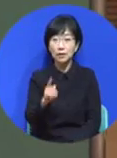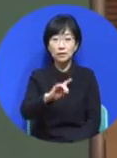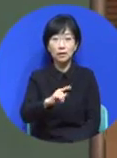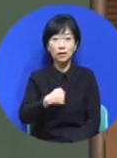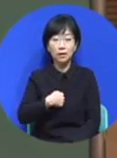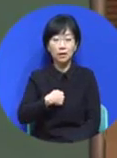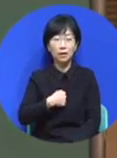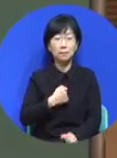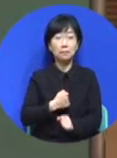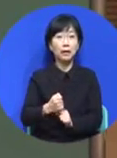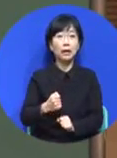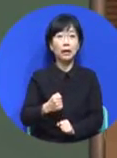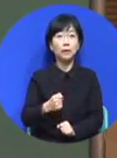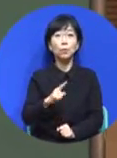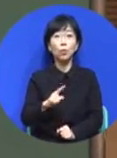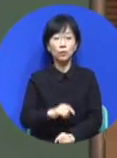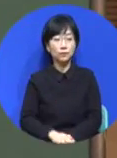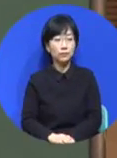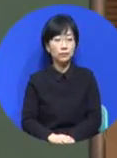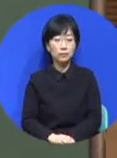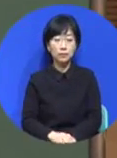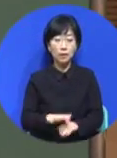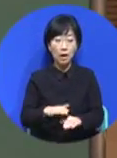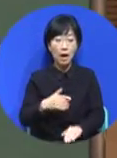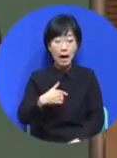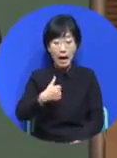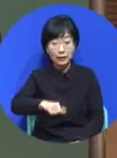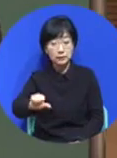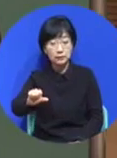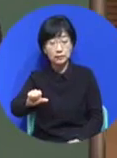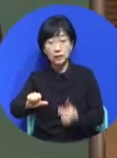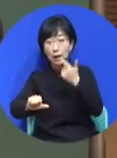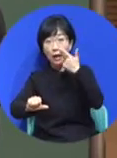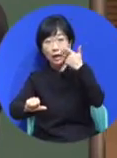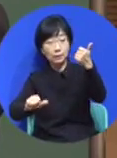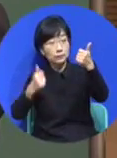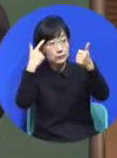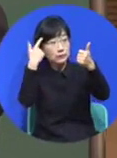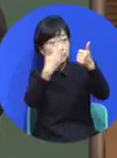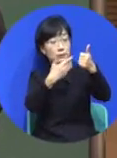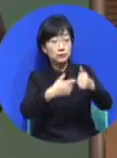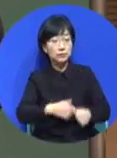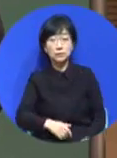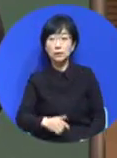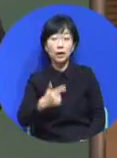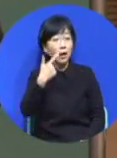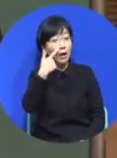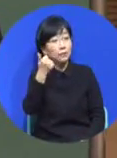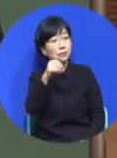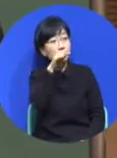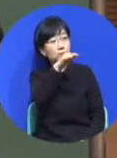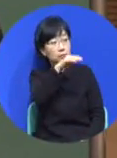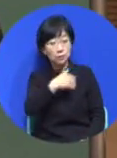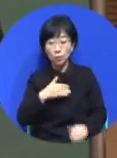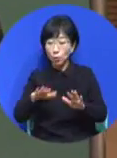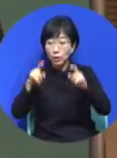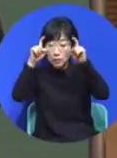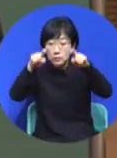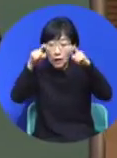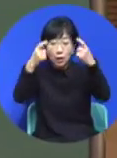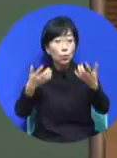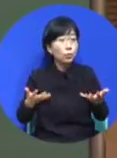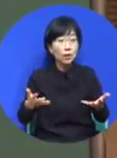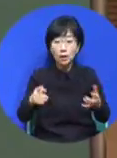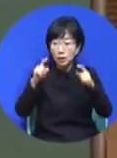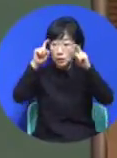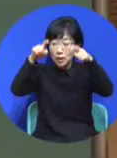양이 없습니까? 이렇게 물은 거예요. Isaac asked, Father, where is the sacrifice? 이게 이제 중요한 거예요. Where's the actual animal for sacrifice? That's very